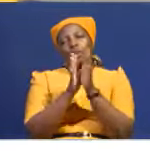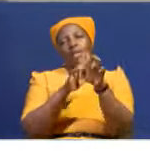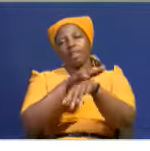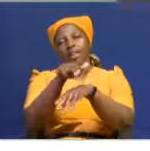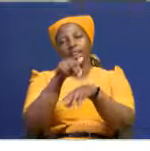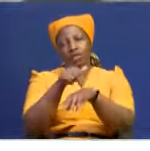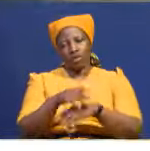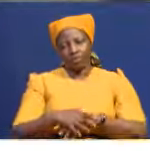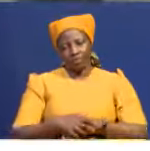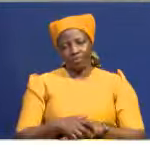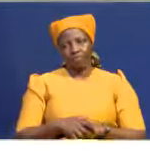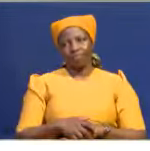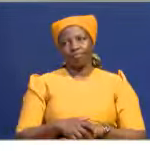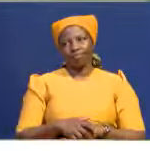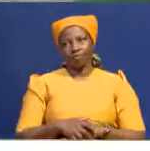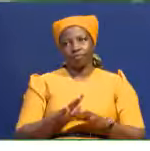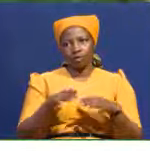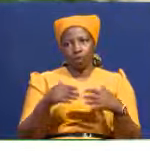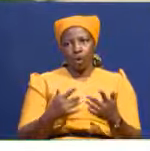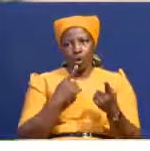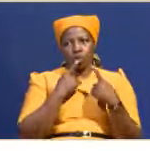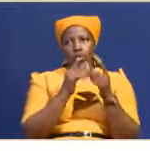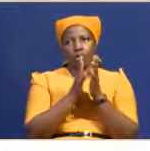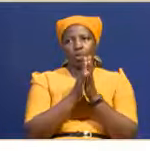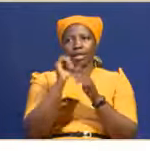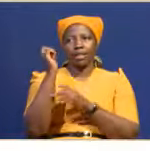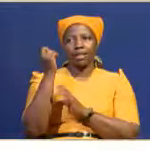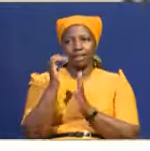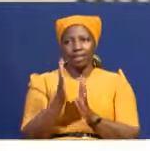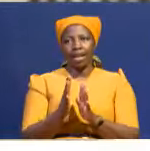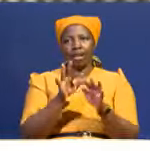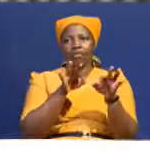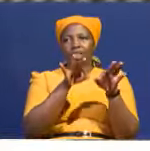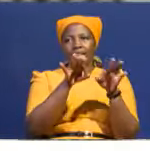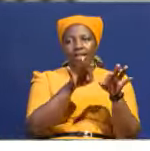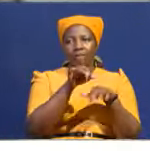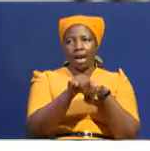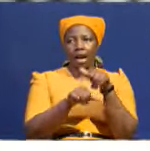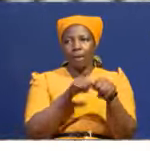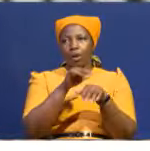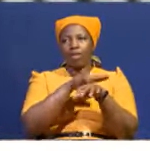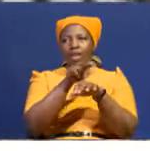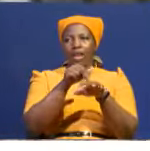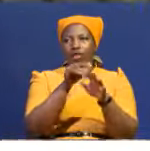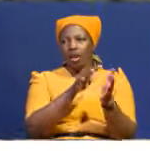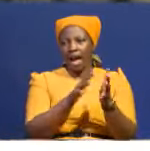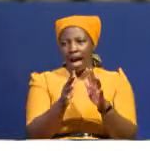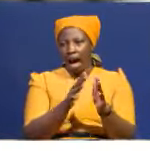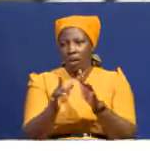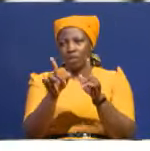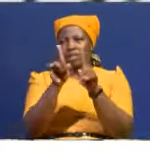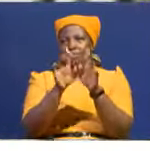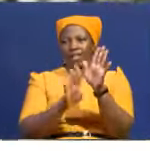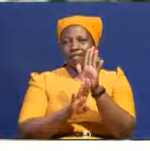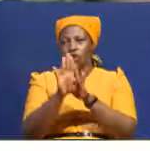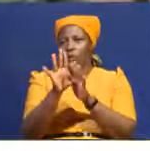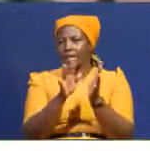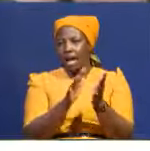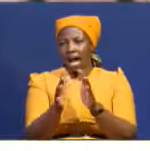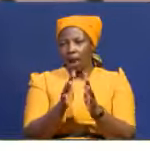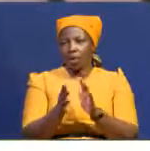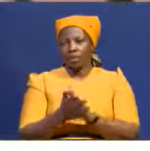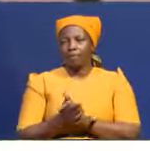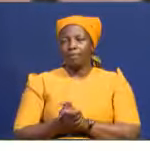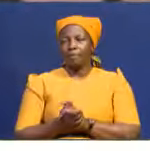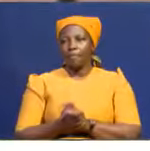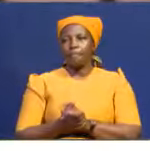atakapokuwa anazungumza na Wakenya kuelezea mustakabali wa taifa na maendeleo. Na pia anaweza kuzungumzia ama pia